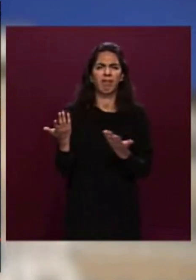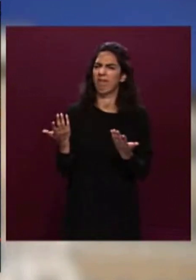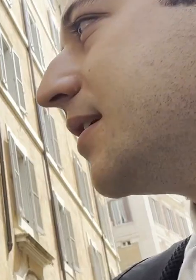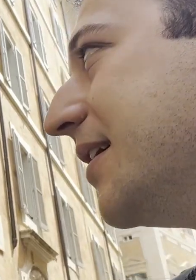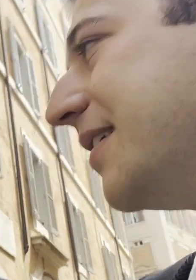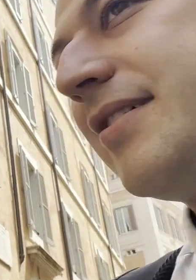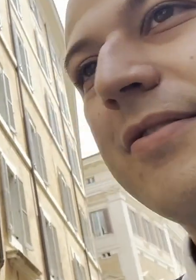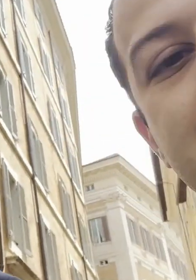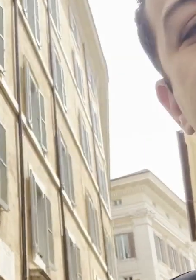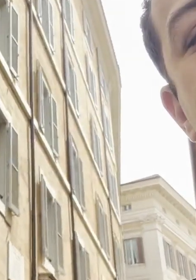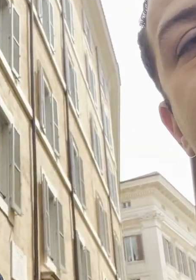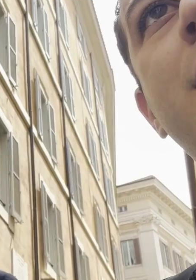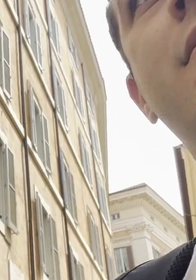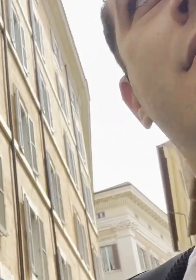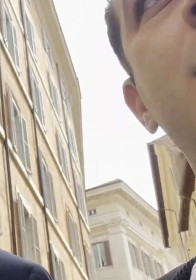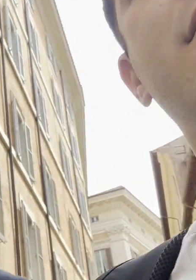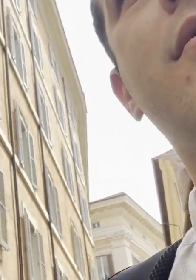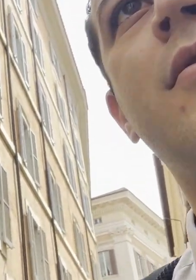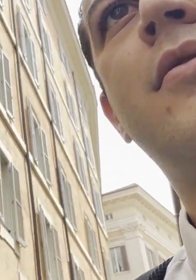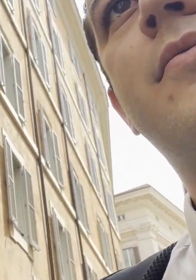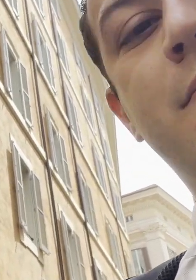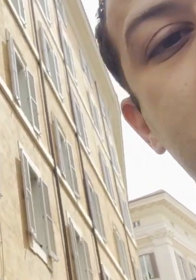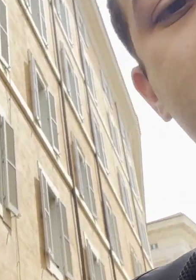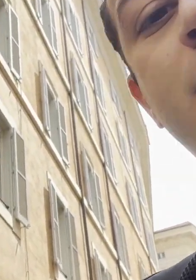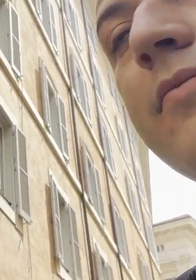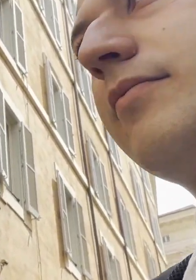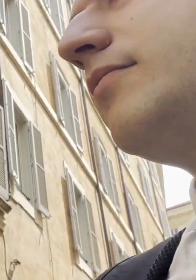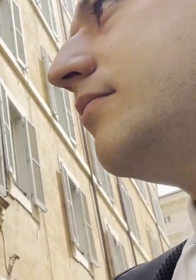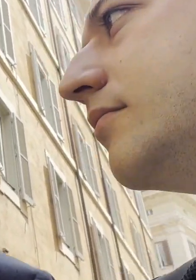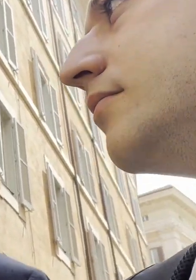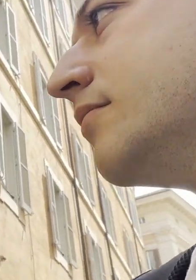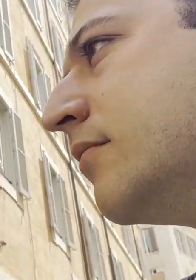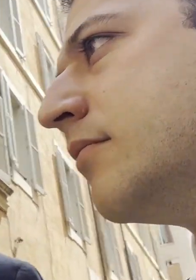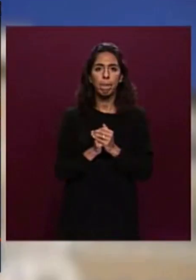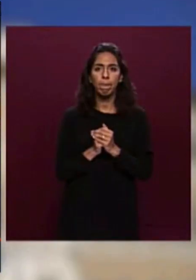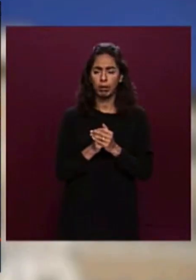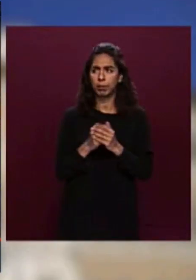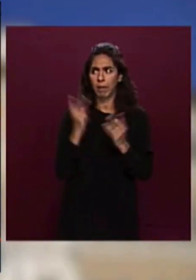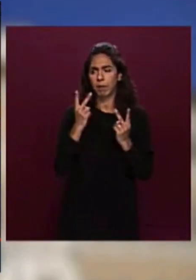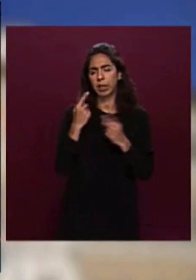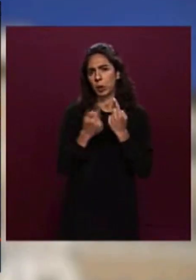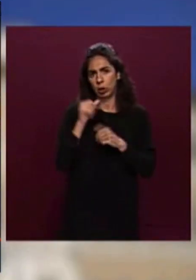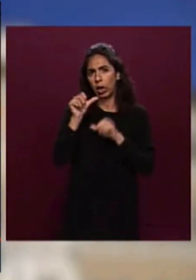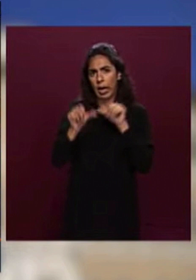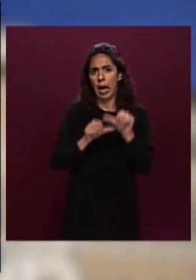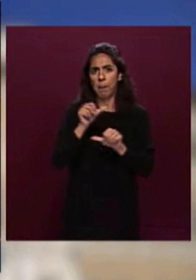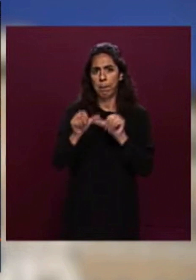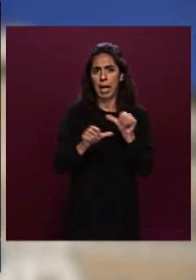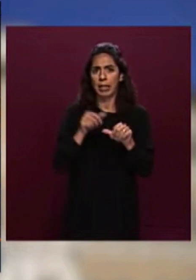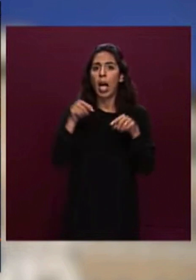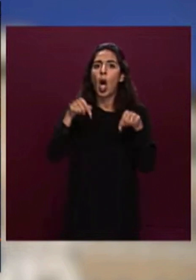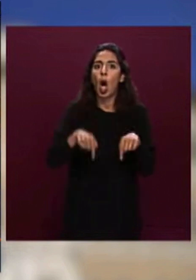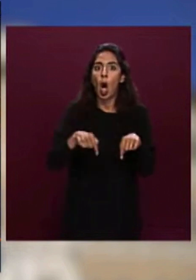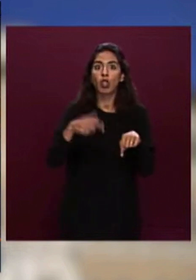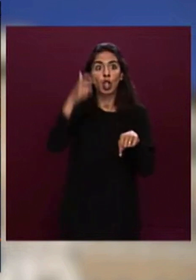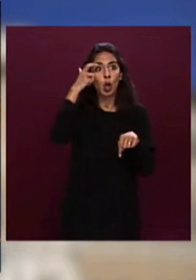strategia. Giorgia Meloni ha fatto un comizio in aula che non si capisce nemmeno con chi ce l'avesse. In effetti sono cambiate le cose, che oggi al governo non c'è